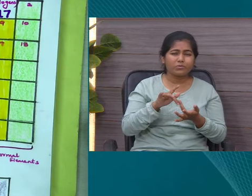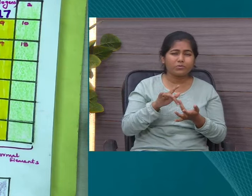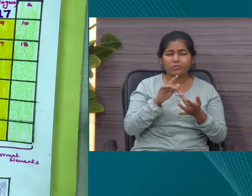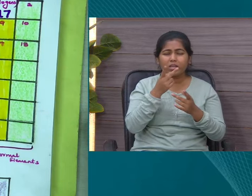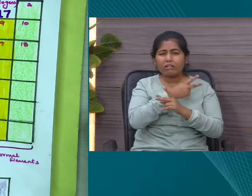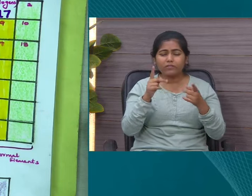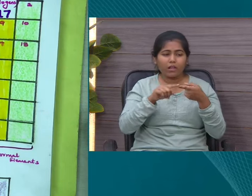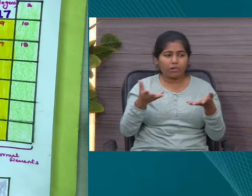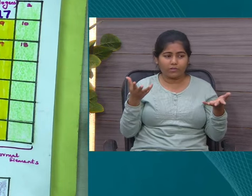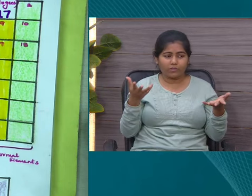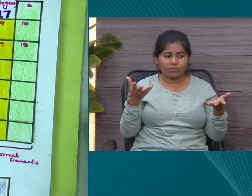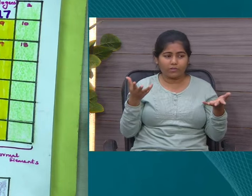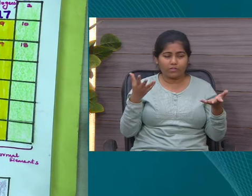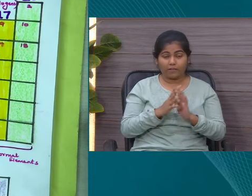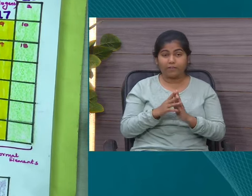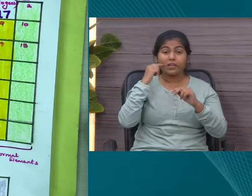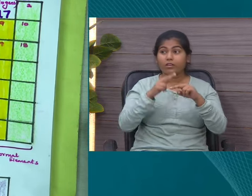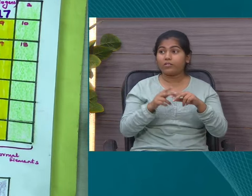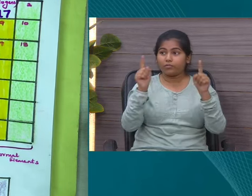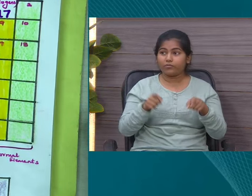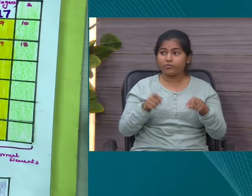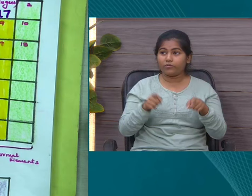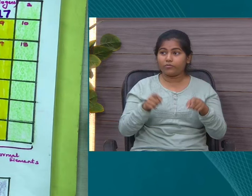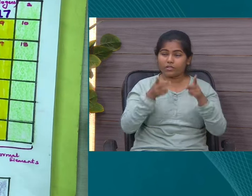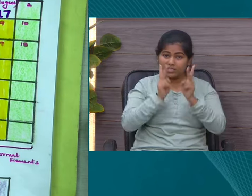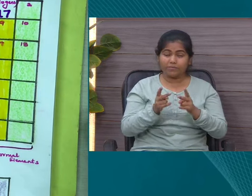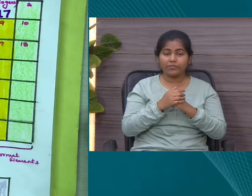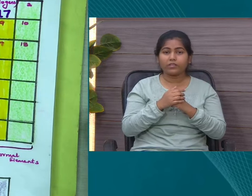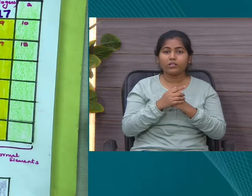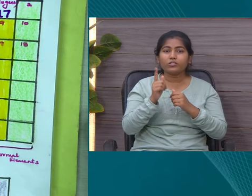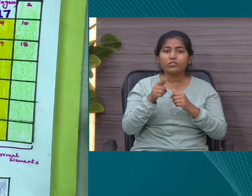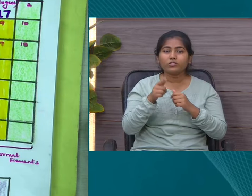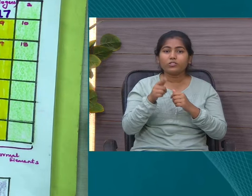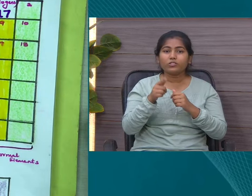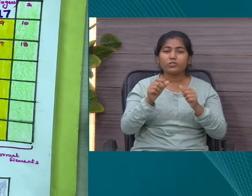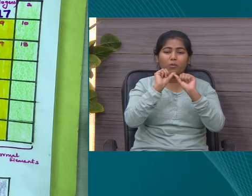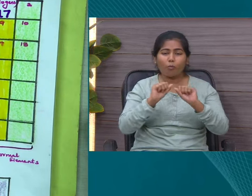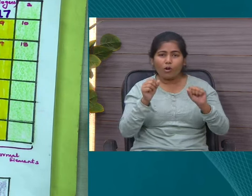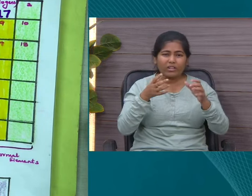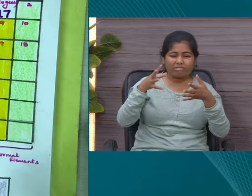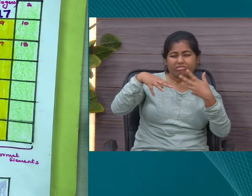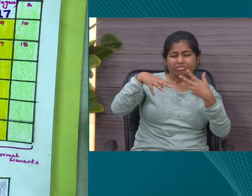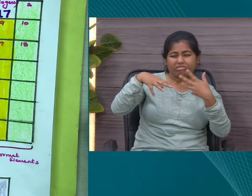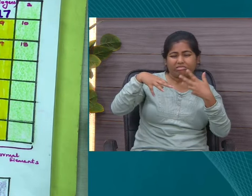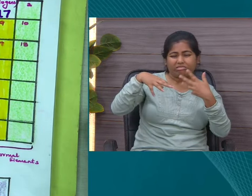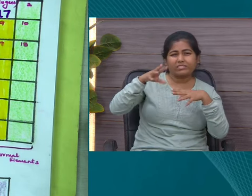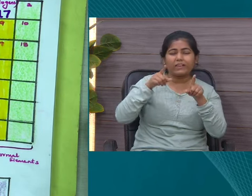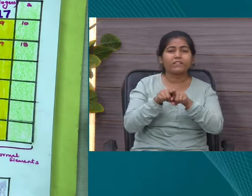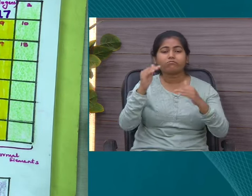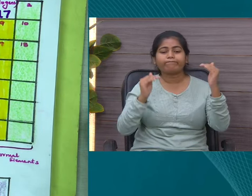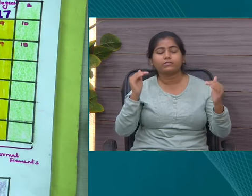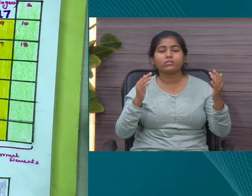कुछ एलिमेंट्स होते हैं जो यहाँ अगर वो यहीं पर रहने देते वो उनका मॉडल थोड़ा पीरियोडिक टेबल डिस्टॉर्टेड सा हो जाता, तो